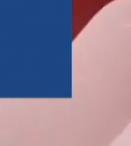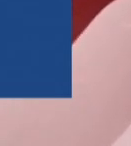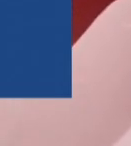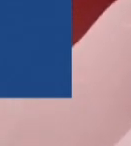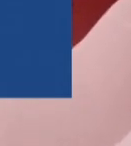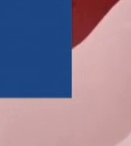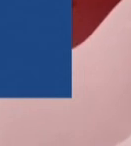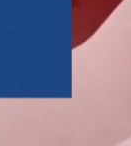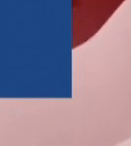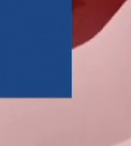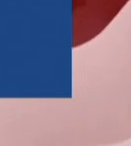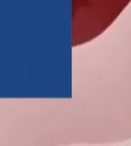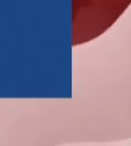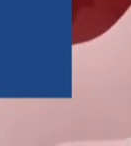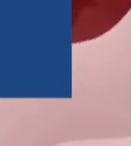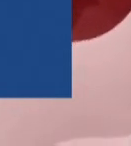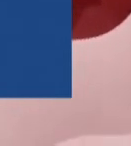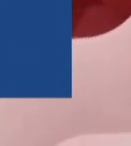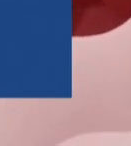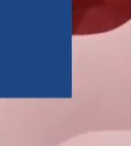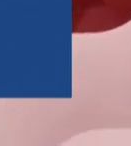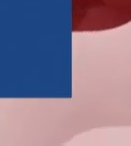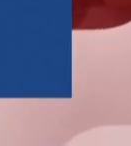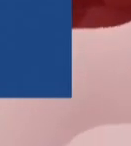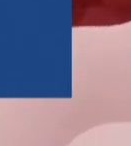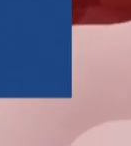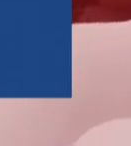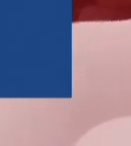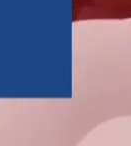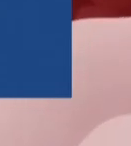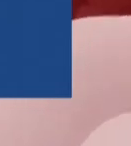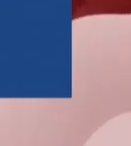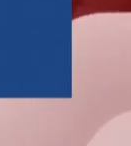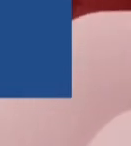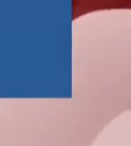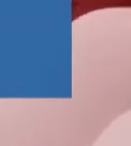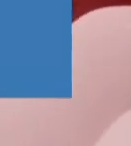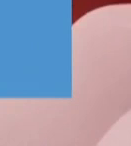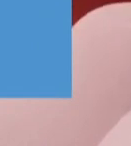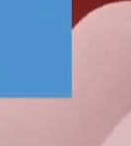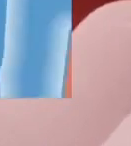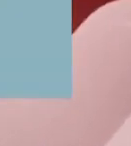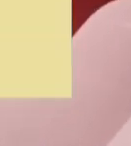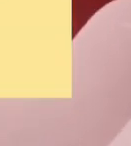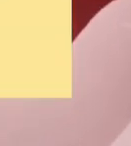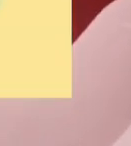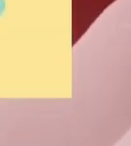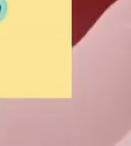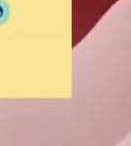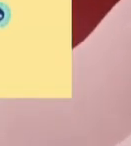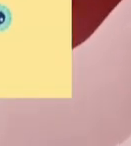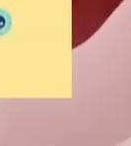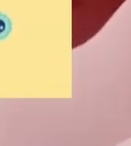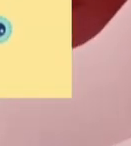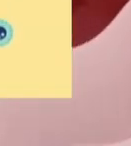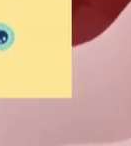imun akan mengenali virus dan merespons lebih cepat dengan menetralkan virus yang masuk ke dalam tubuh. Dengan vaksin, tubuh akan memiliki